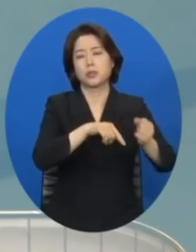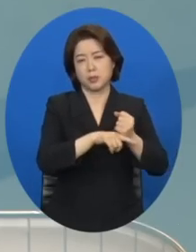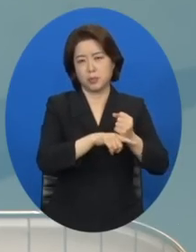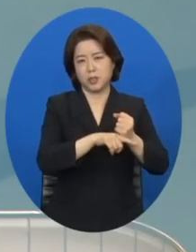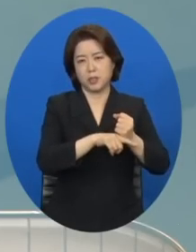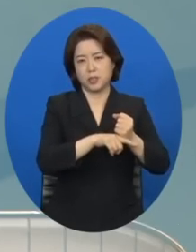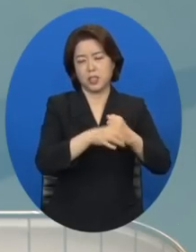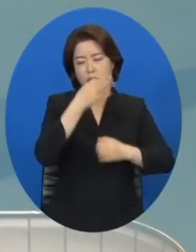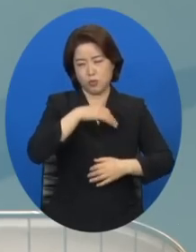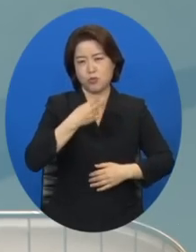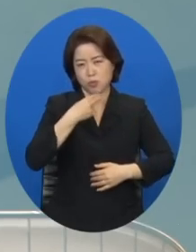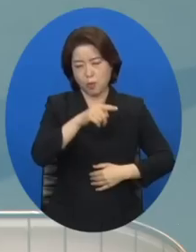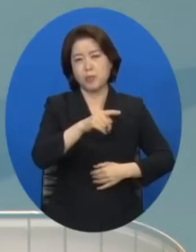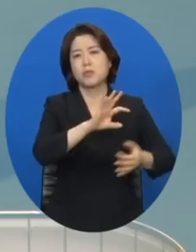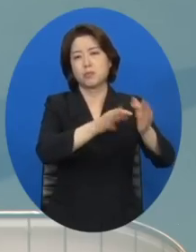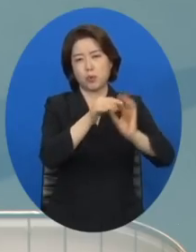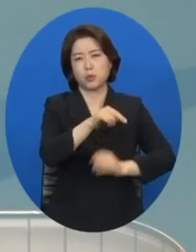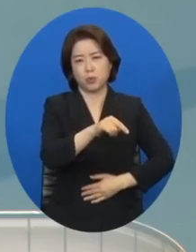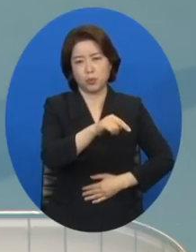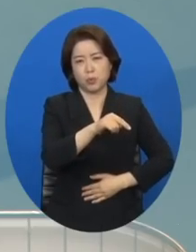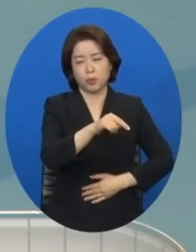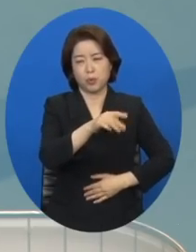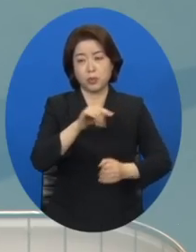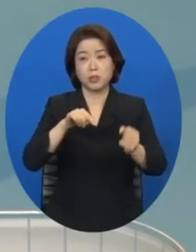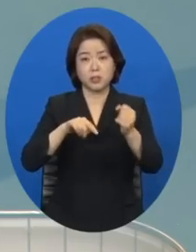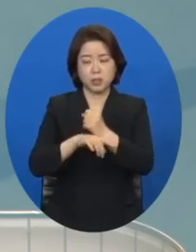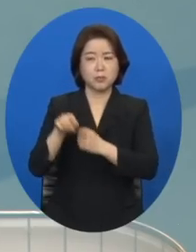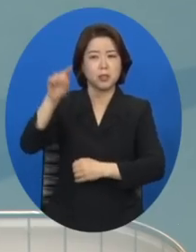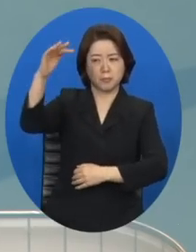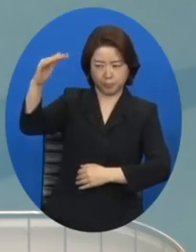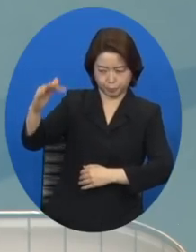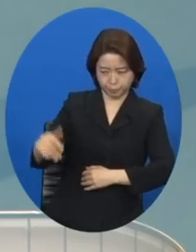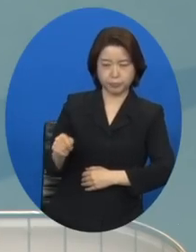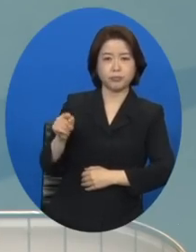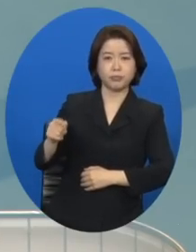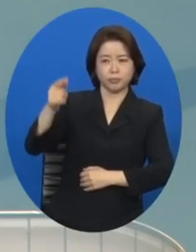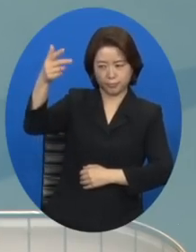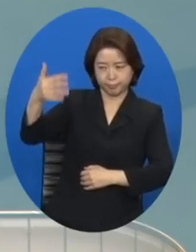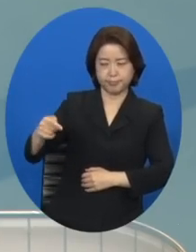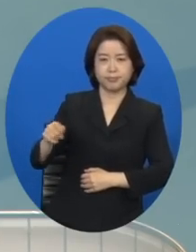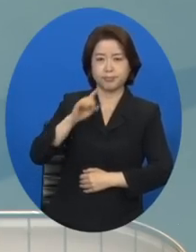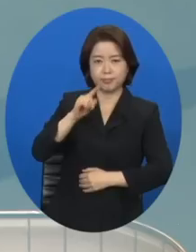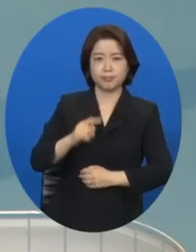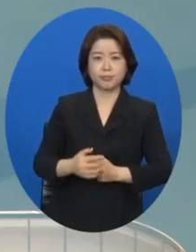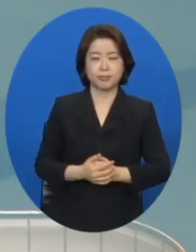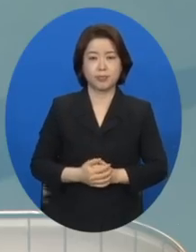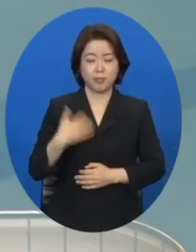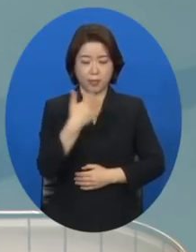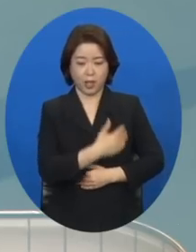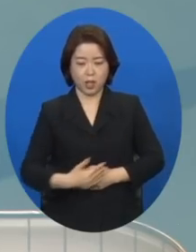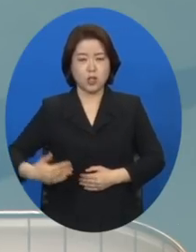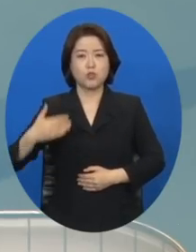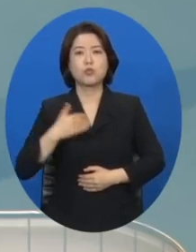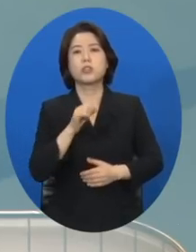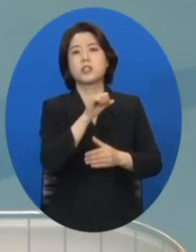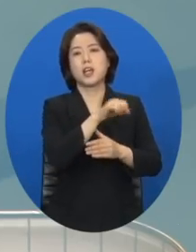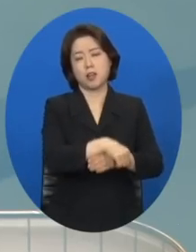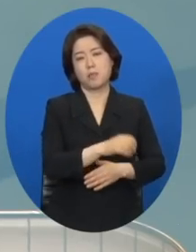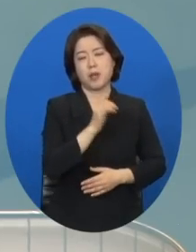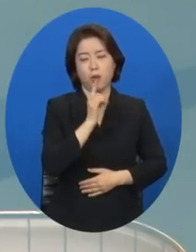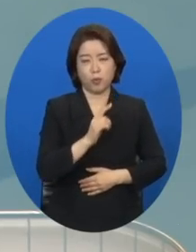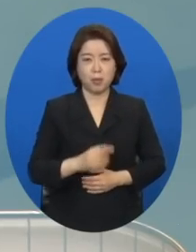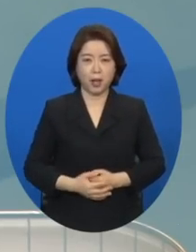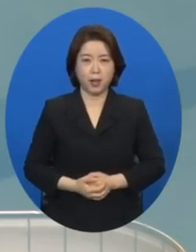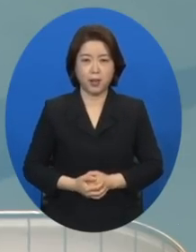사도 바울은이 둘 포도의 의미를 본인의 말로 표현을 하면서 육신의 열매라고 표현을 해요 육신의